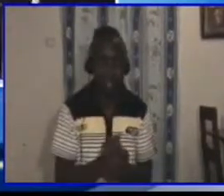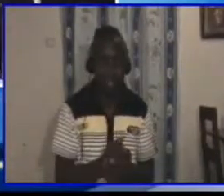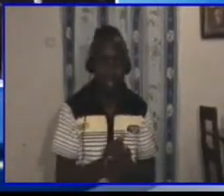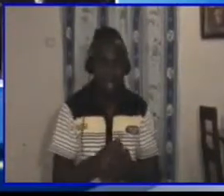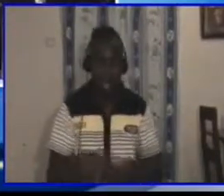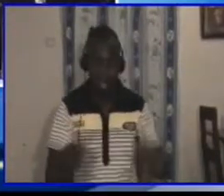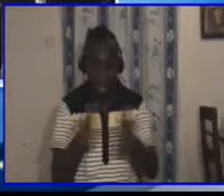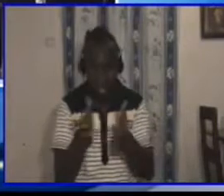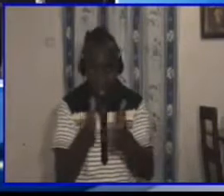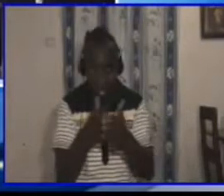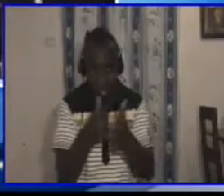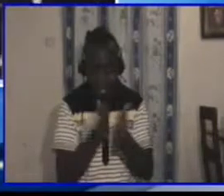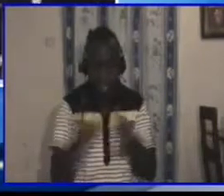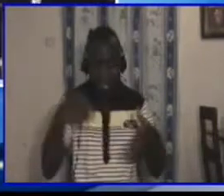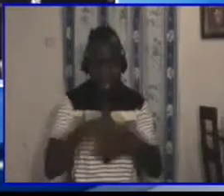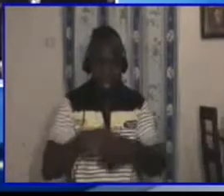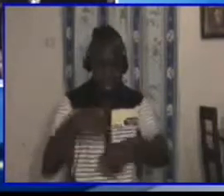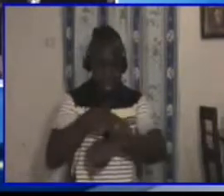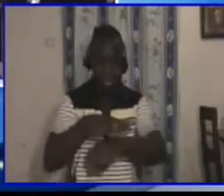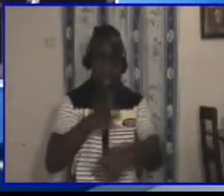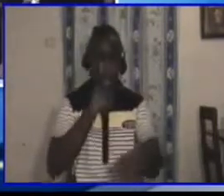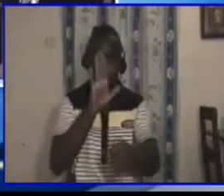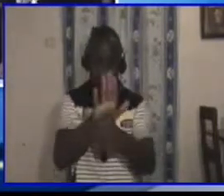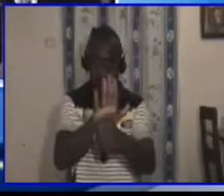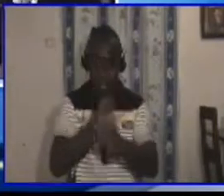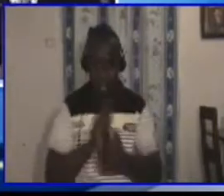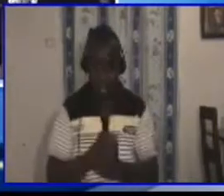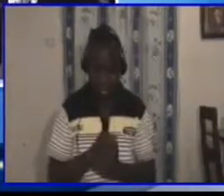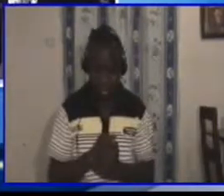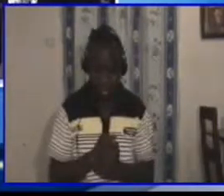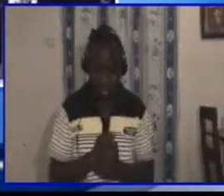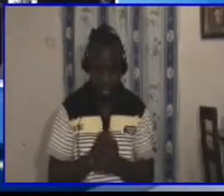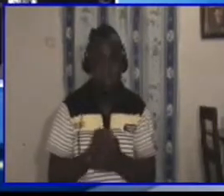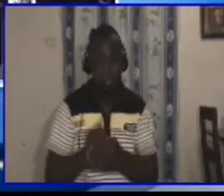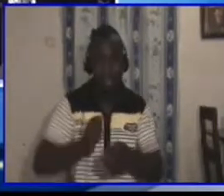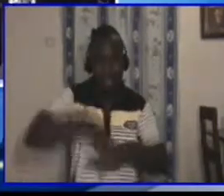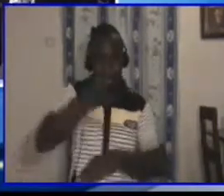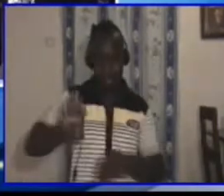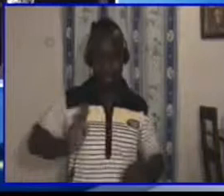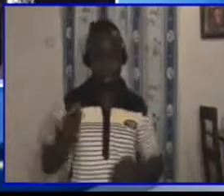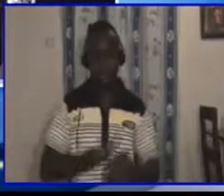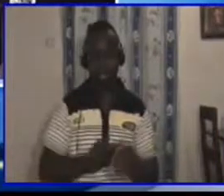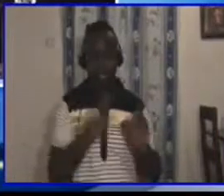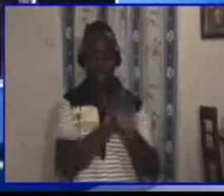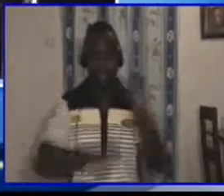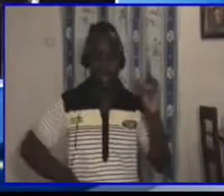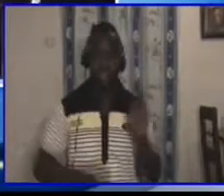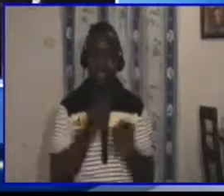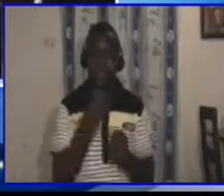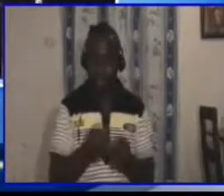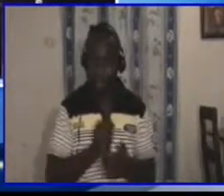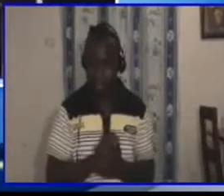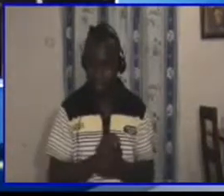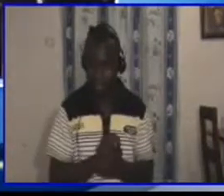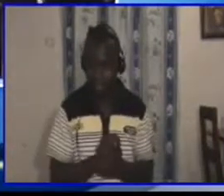quando è il nostro signore ha parlato del tempo della fine egli ha anche